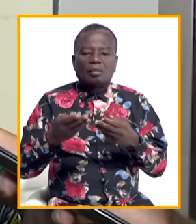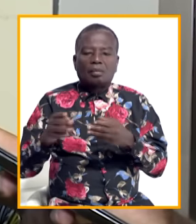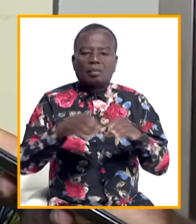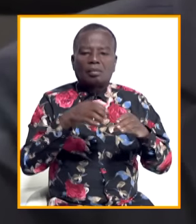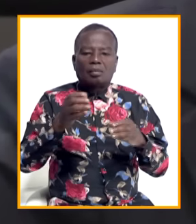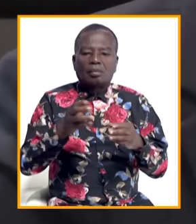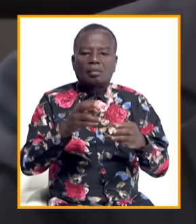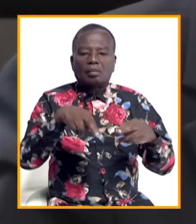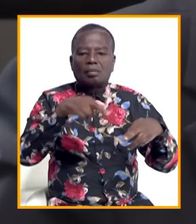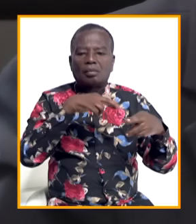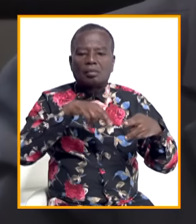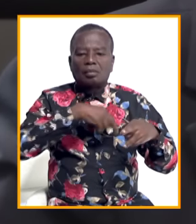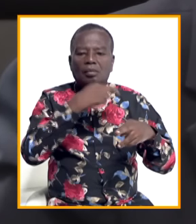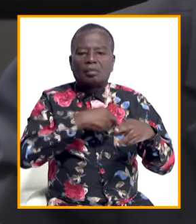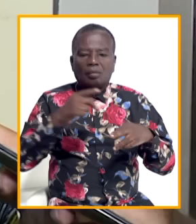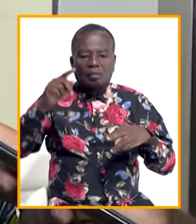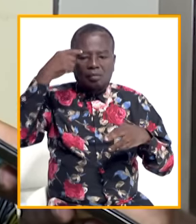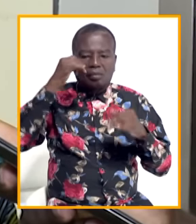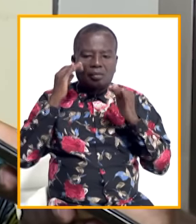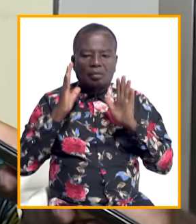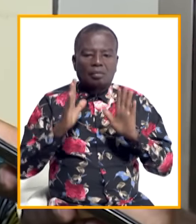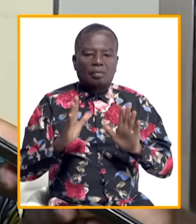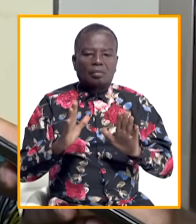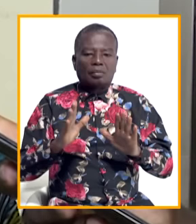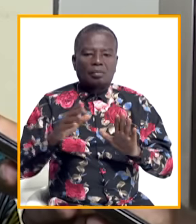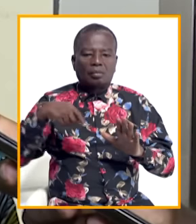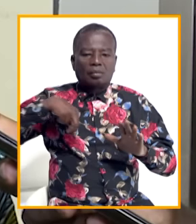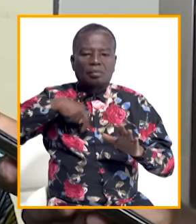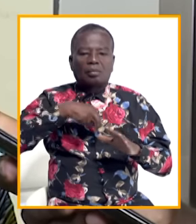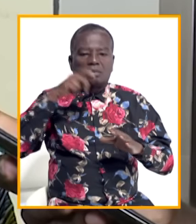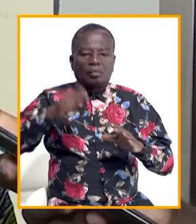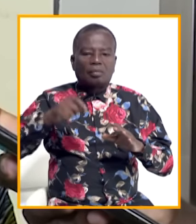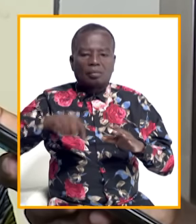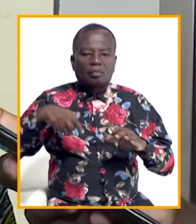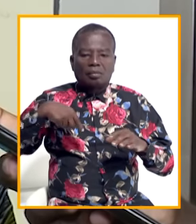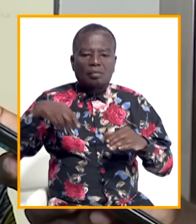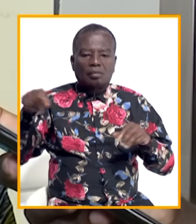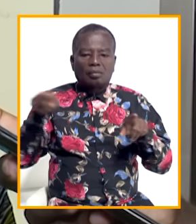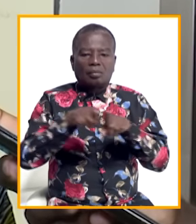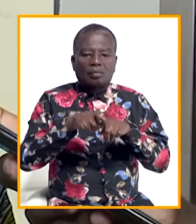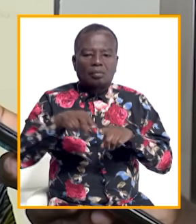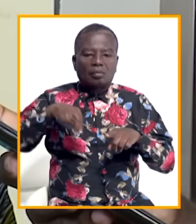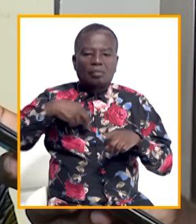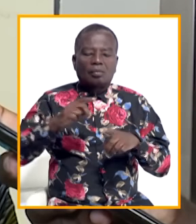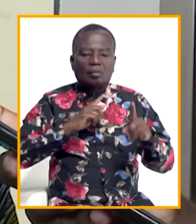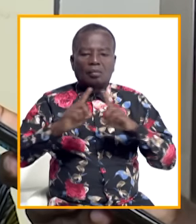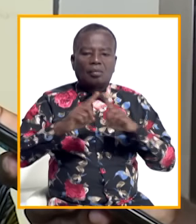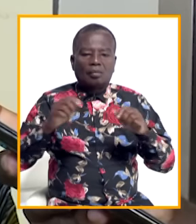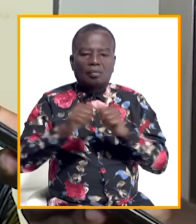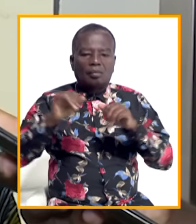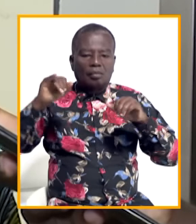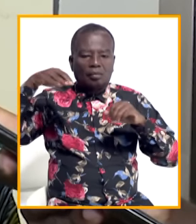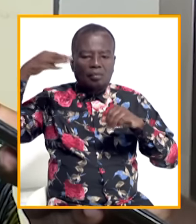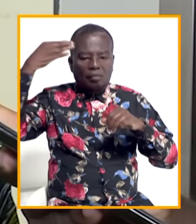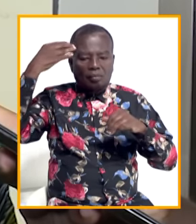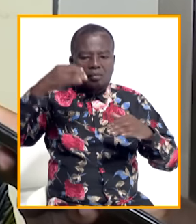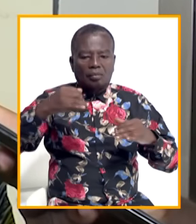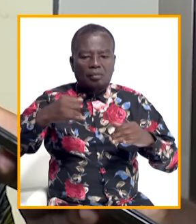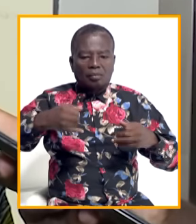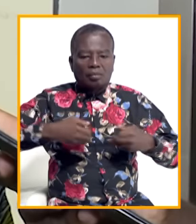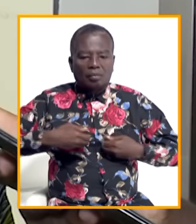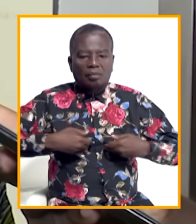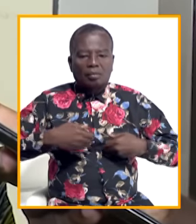gouvernement ivoirien dont nous avons besoin aussi chez nous. Donc nous allons continuer à discuter avec le ministère de la Jeunesse pour vraiment apprendre